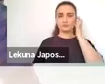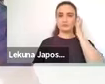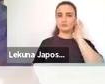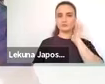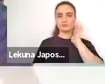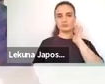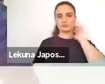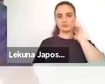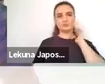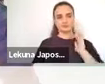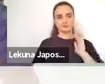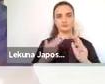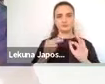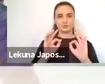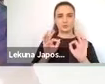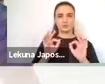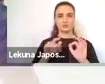სწორედ